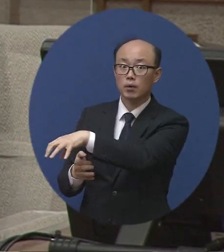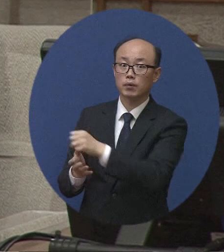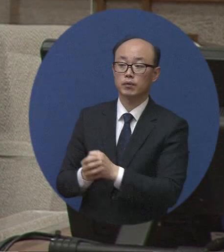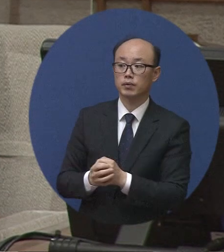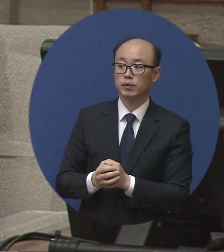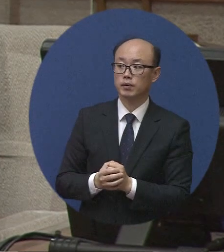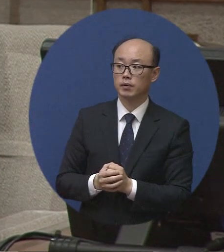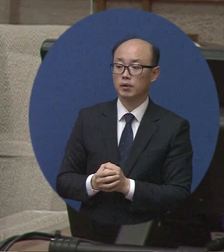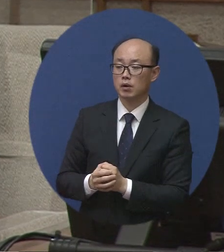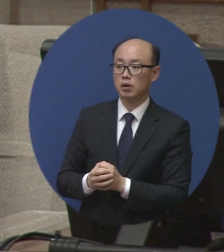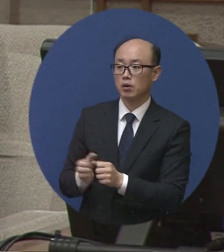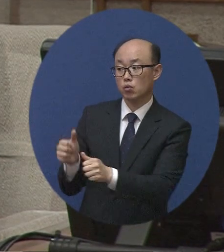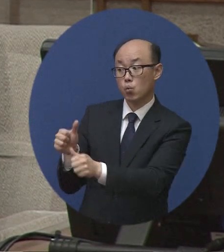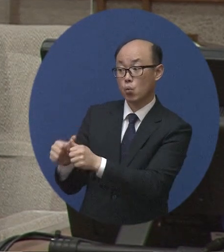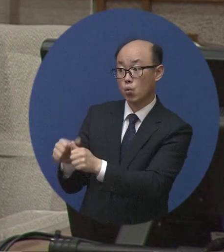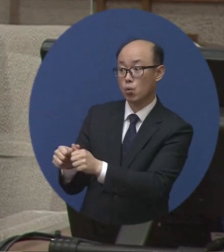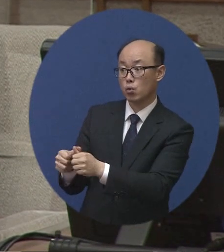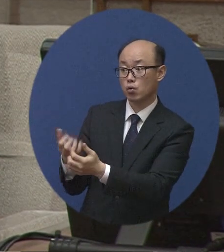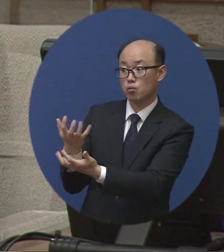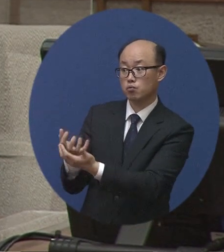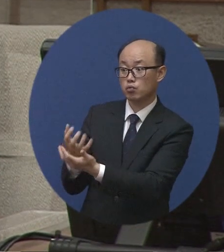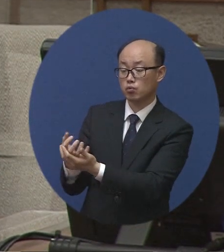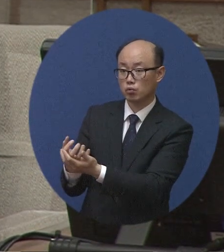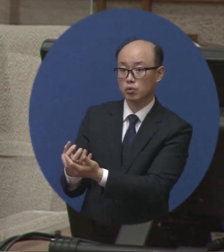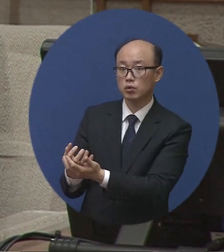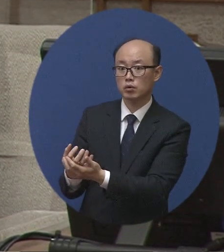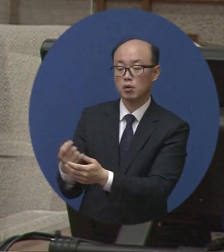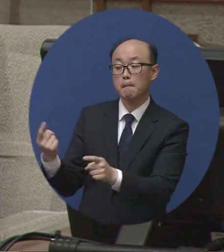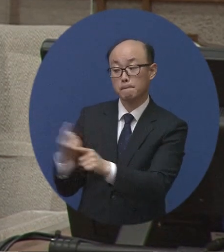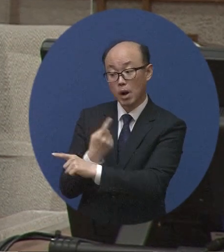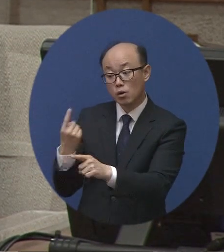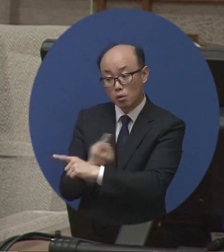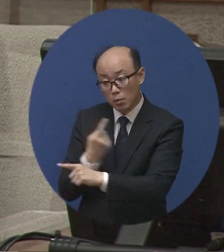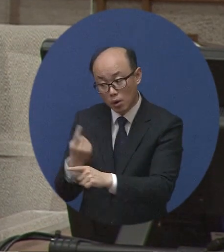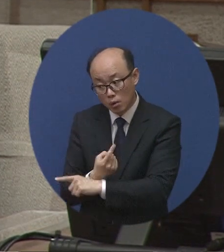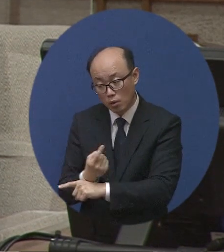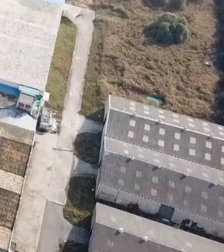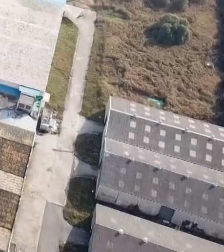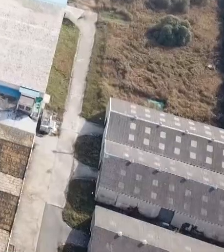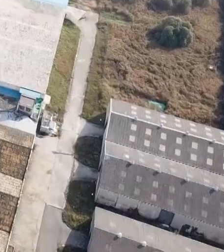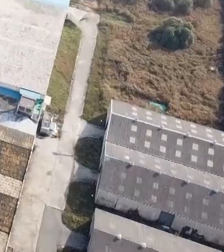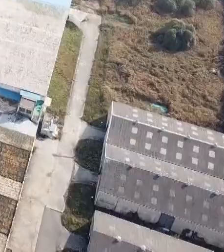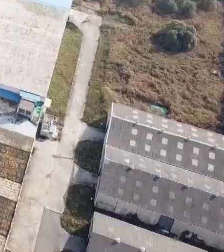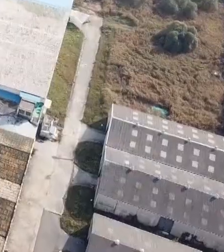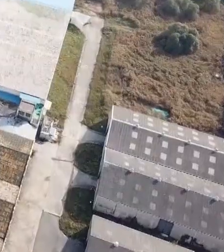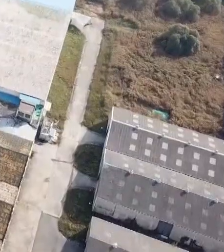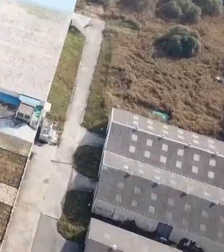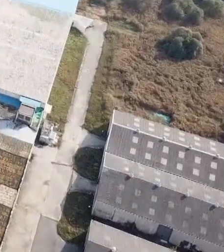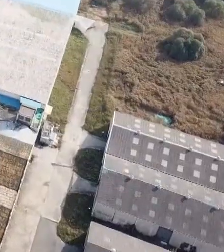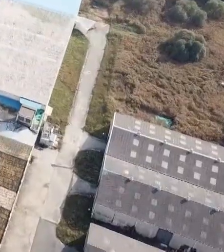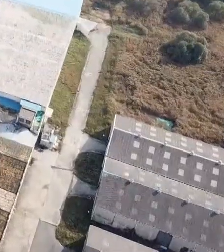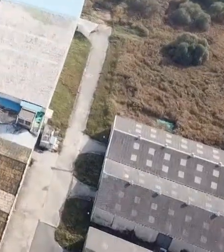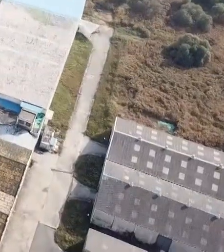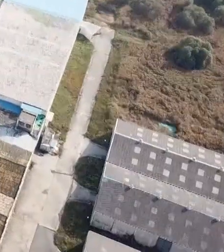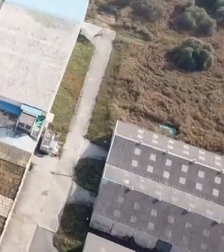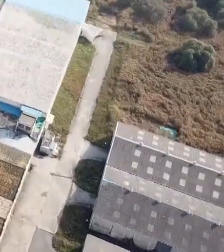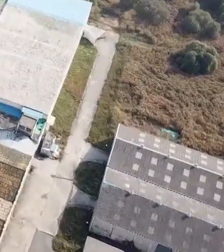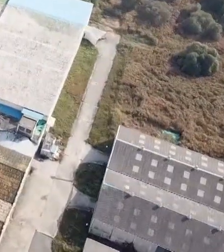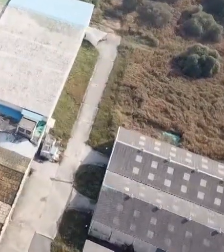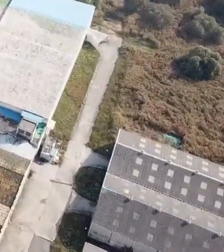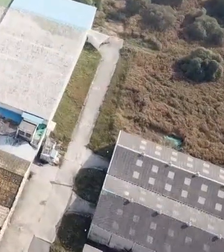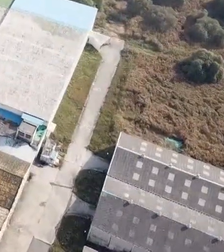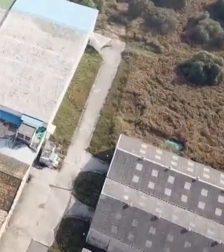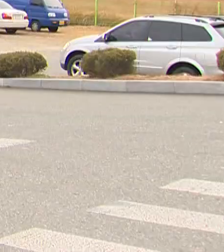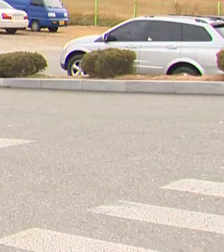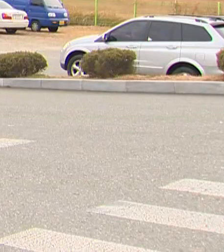바퀴 터 개발에 대한 그간 시민의 사회적 피로도가 정점에 달했다 고 언급했습니다 그러면서 김 시장의 임기가 얼마 남지